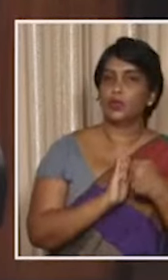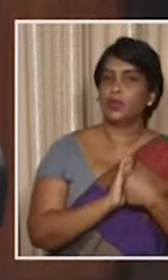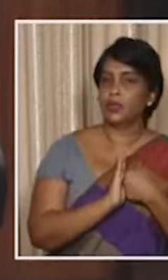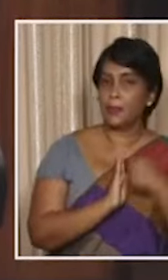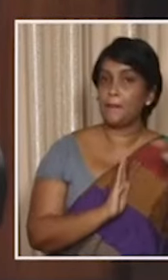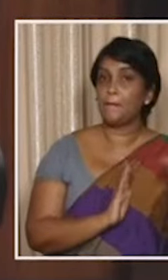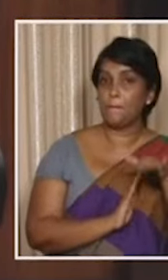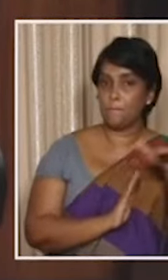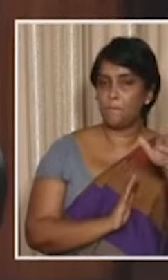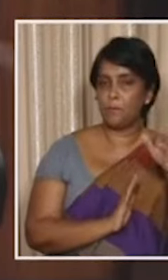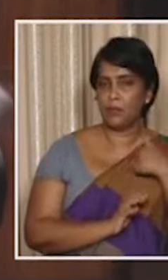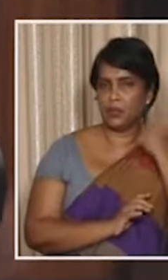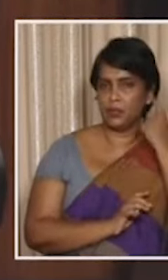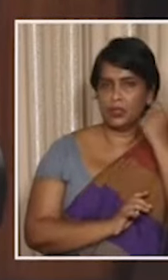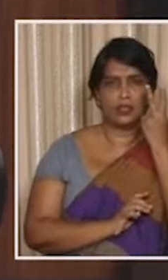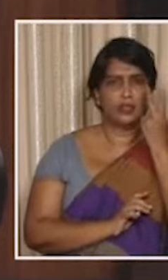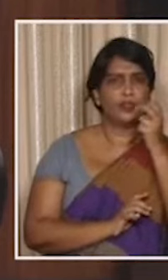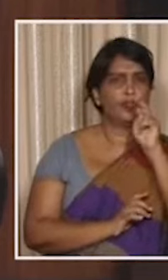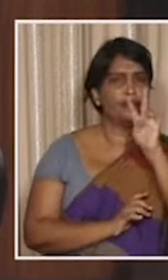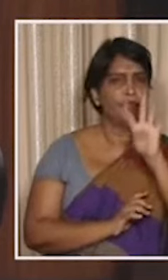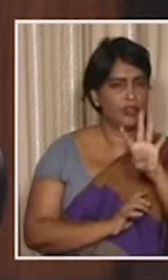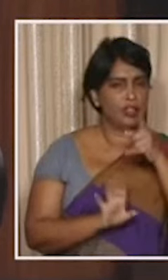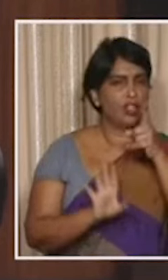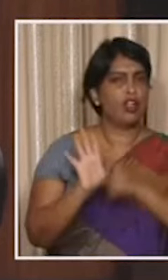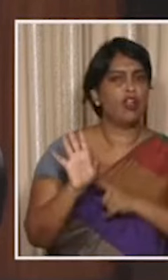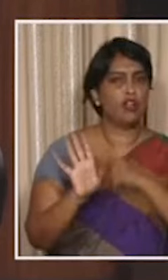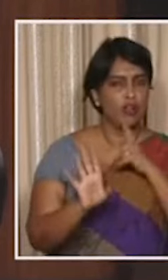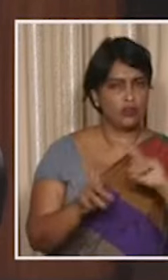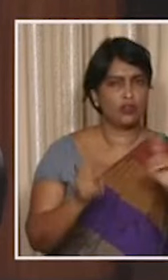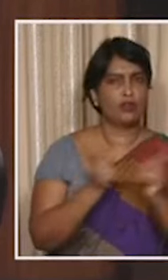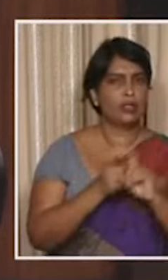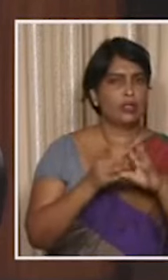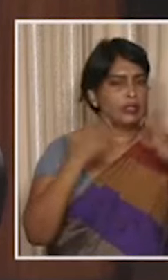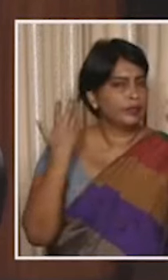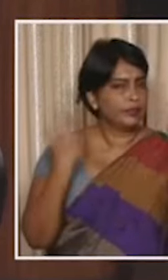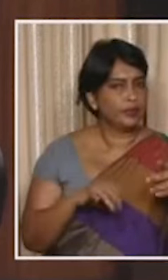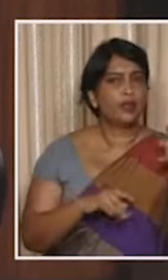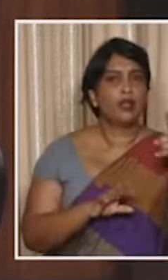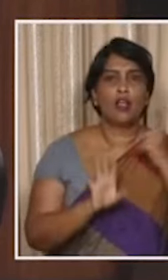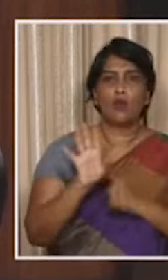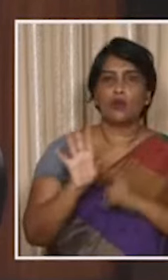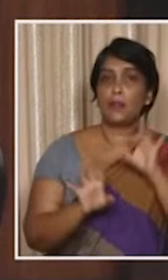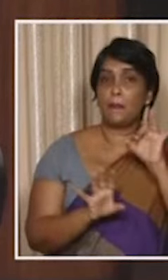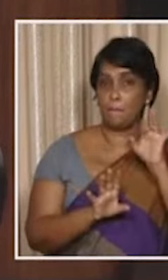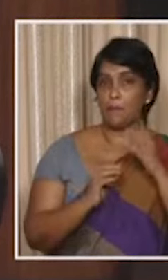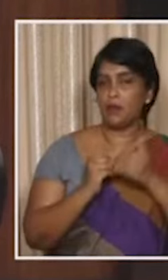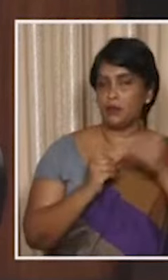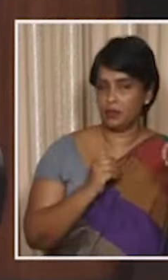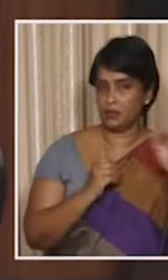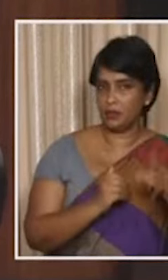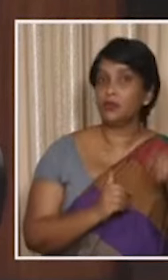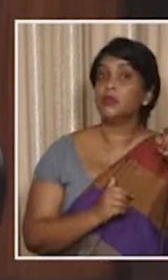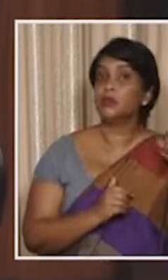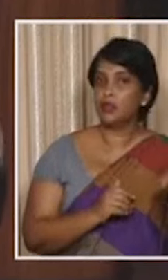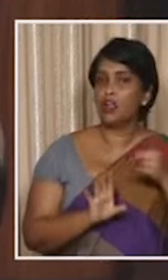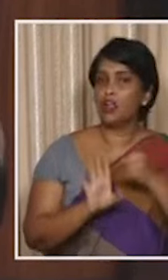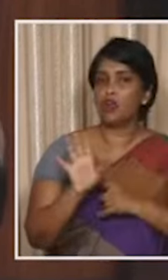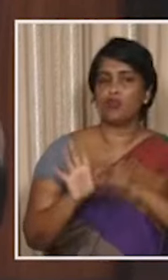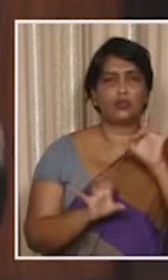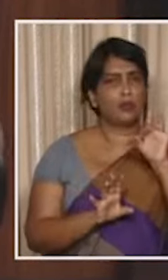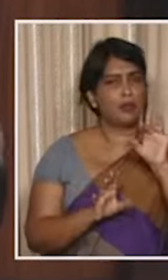நினைக்கிறேன் 2024 வந்தால் யுத்தம் முடிவடைந்து 15 வருடங்கள் ஆக போகிறது. 15 வருடங்களுக்கு பிறகும்